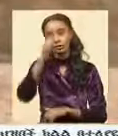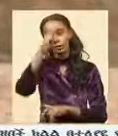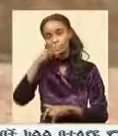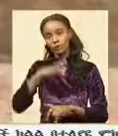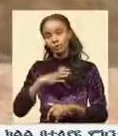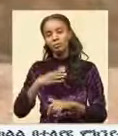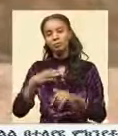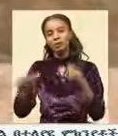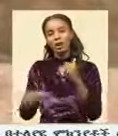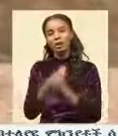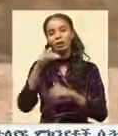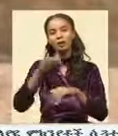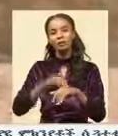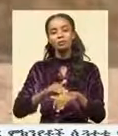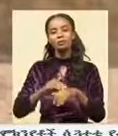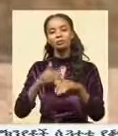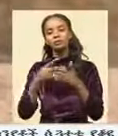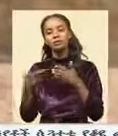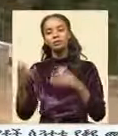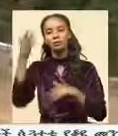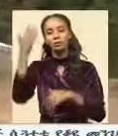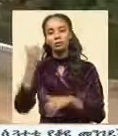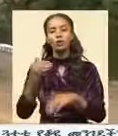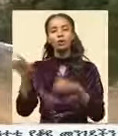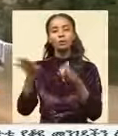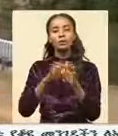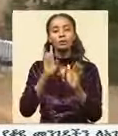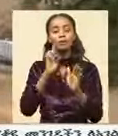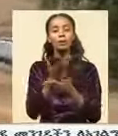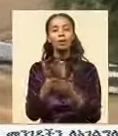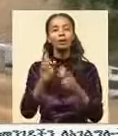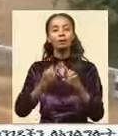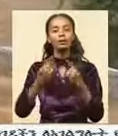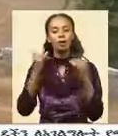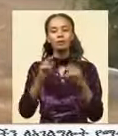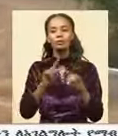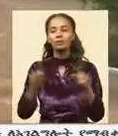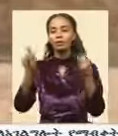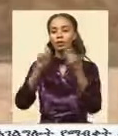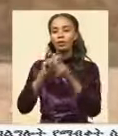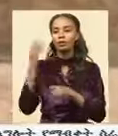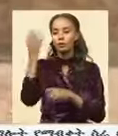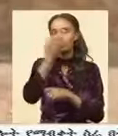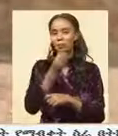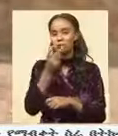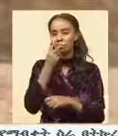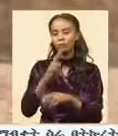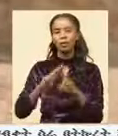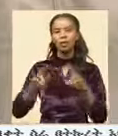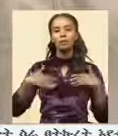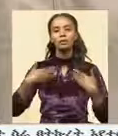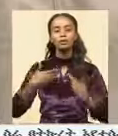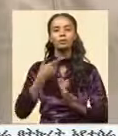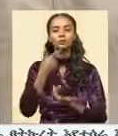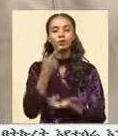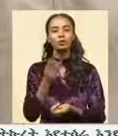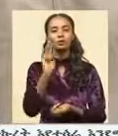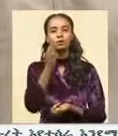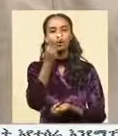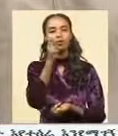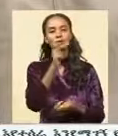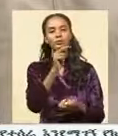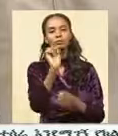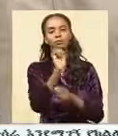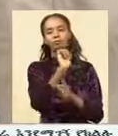ላይ ስጥል የቆየበት ወንዝ ነው። ነገር ግን አሁን በእንዲህ አይነት ውበት አይተን በጣም ደስ ብሎናል። ከሶዶ ጭነን